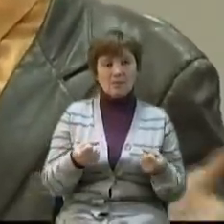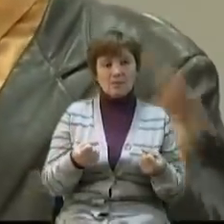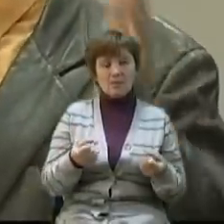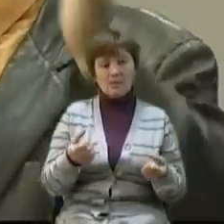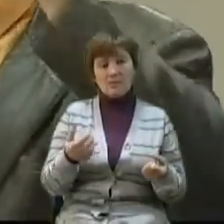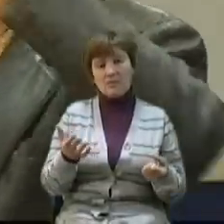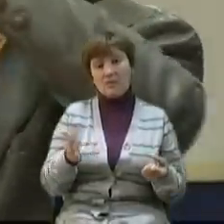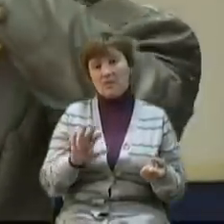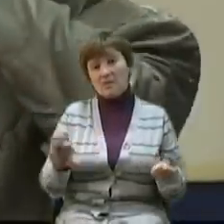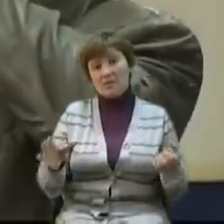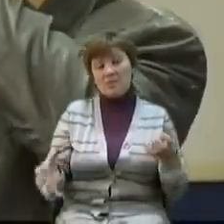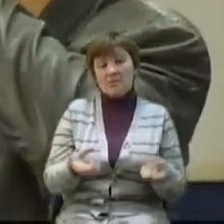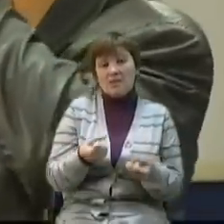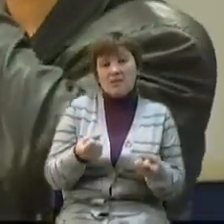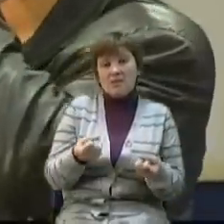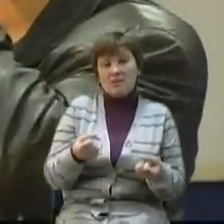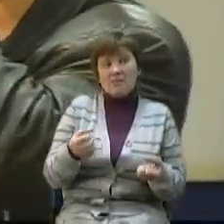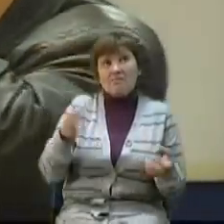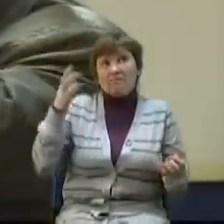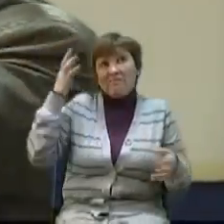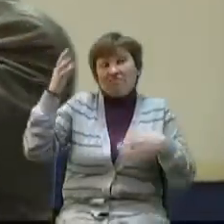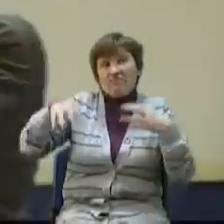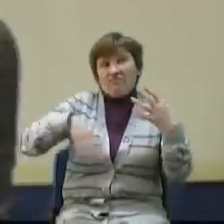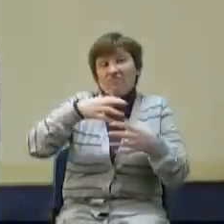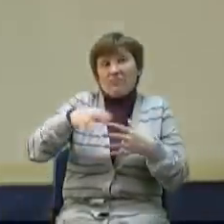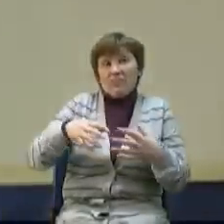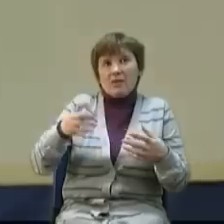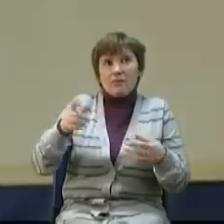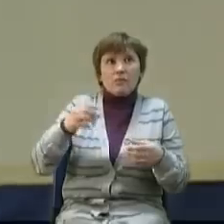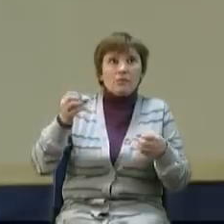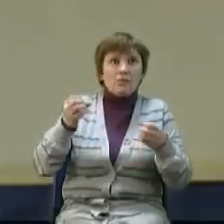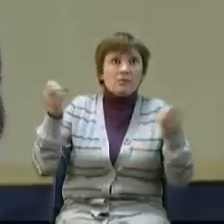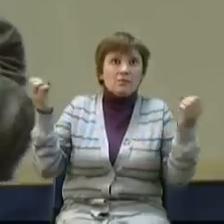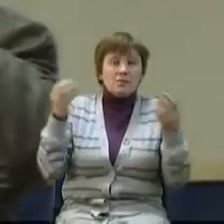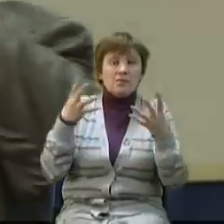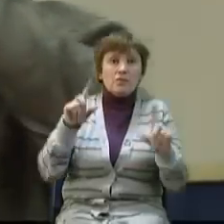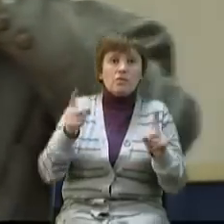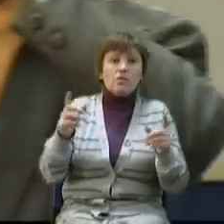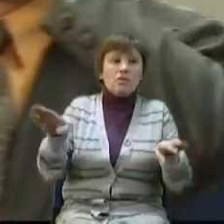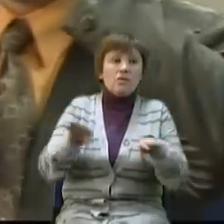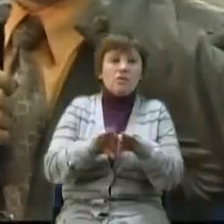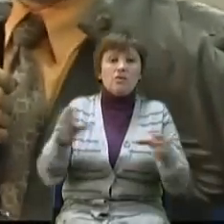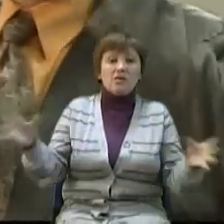спасен? И у меня вдруг приходит такое просветление. Что такое спасение?